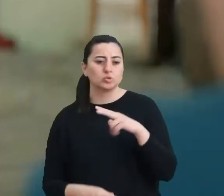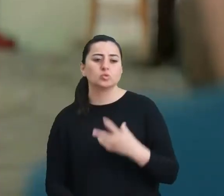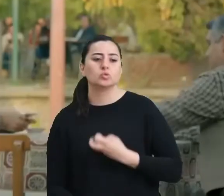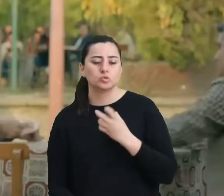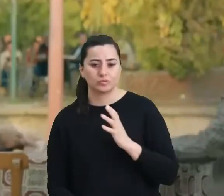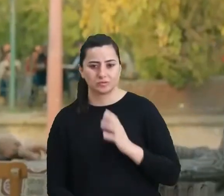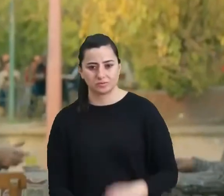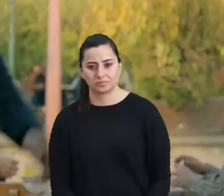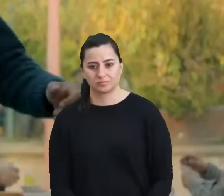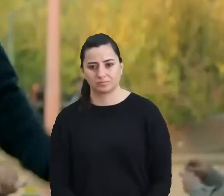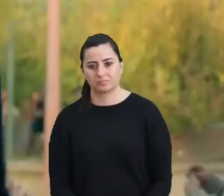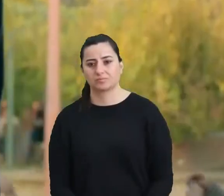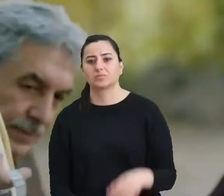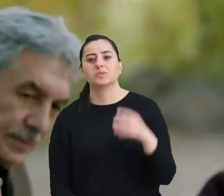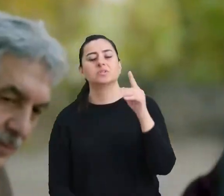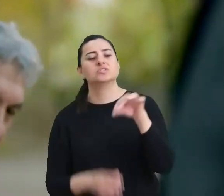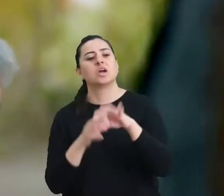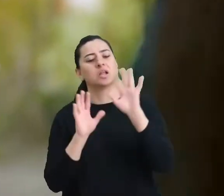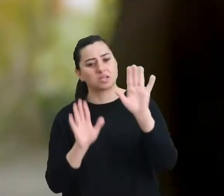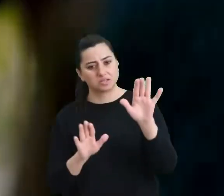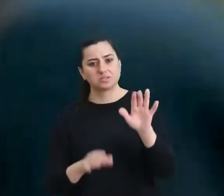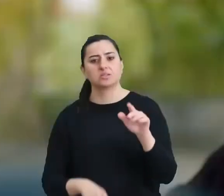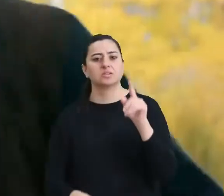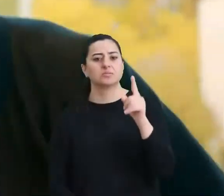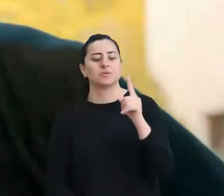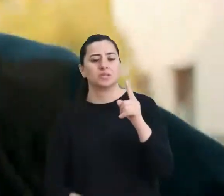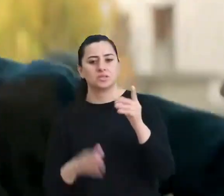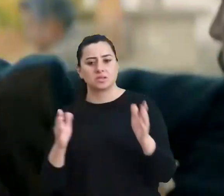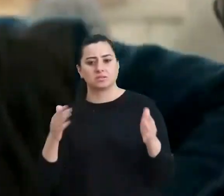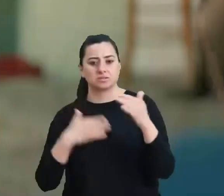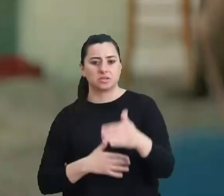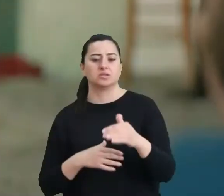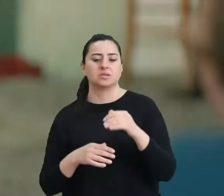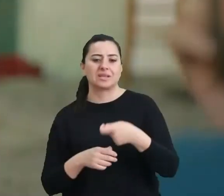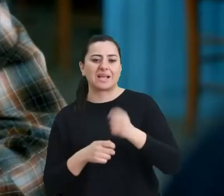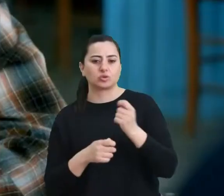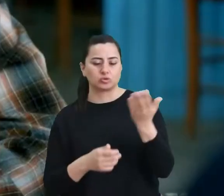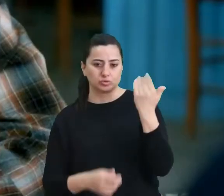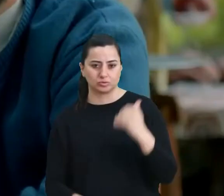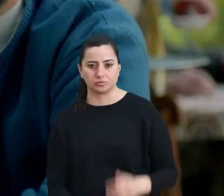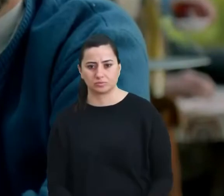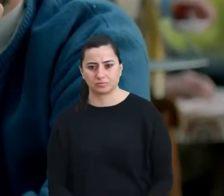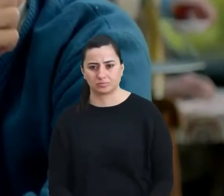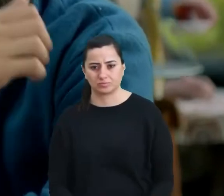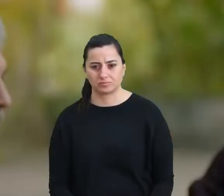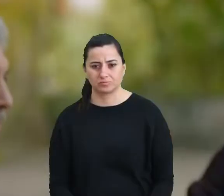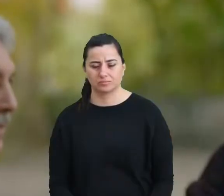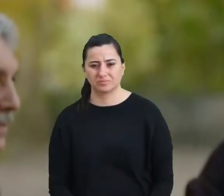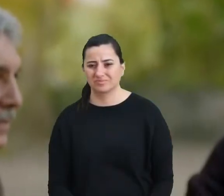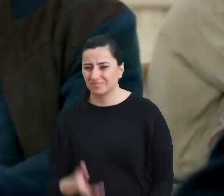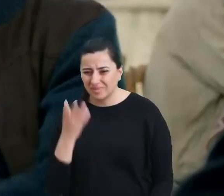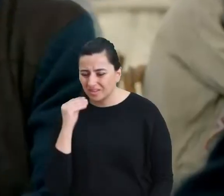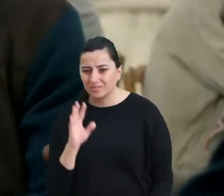de. Fikri abi çaylar gelsin. Sen bize bir kasa gazoz getir be. Şaşırarak baktılar.